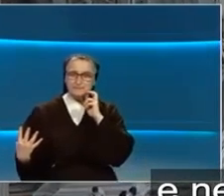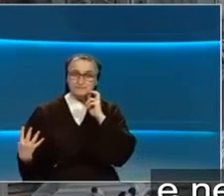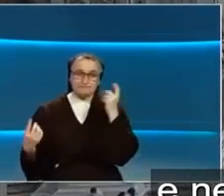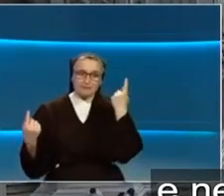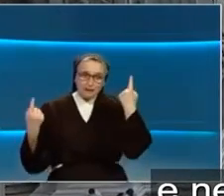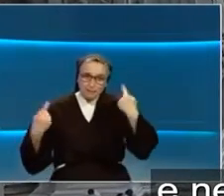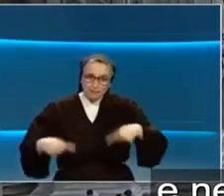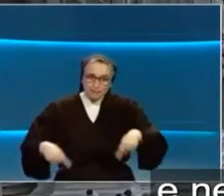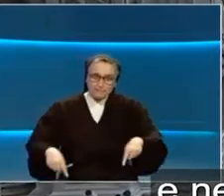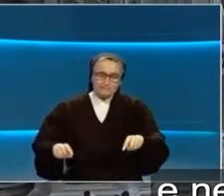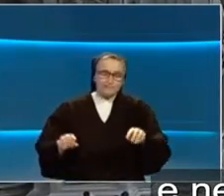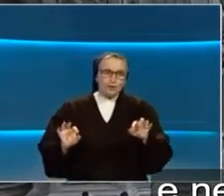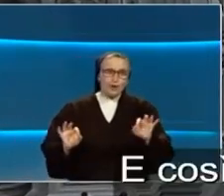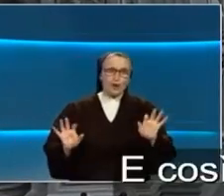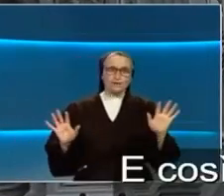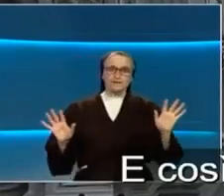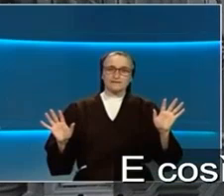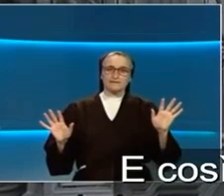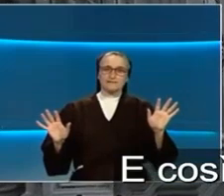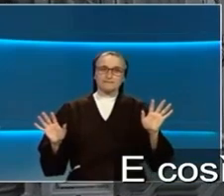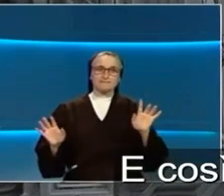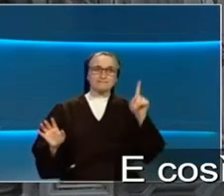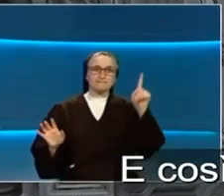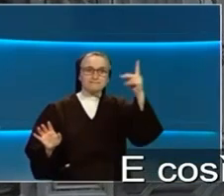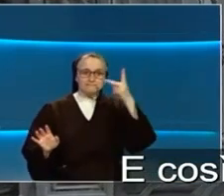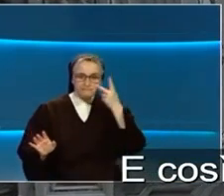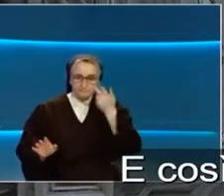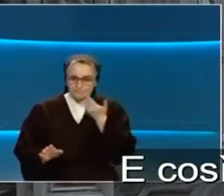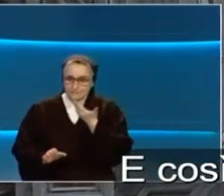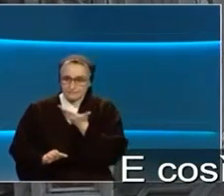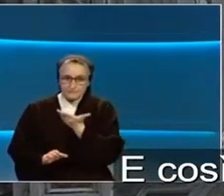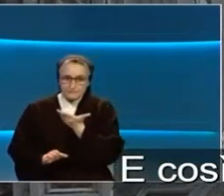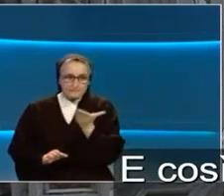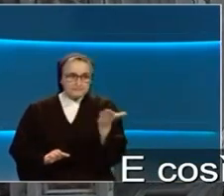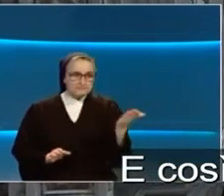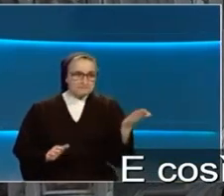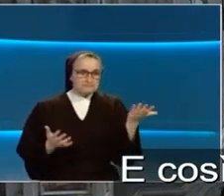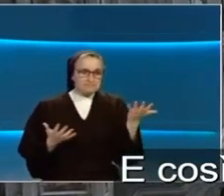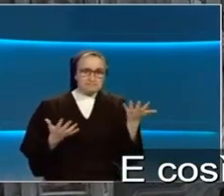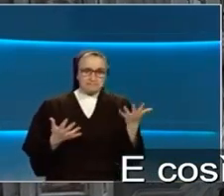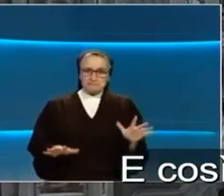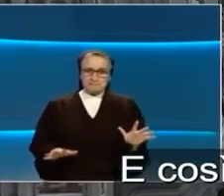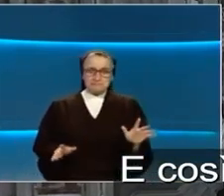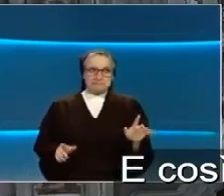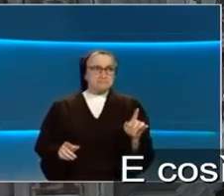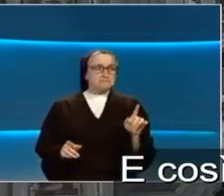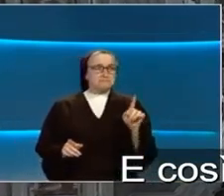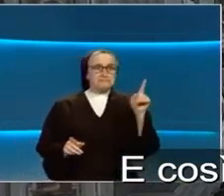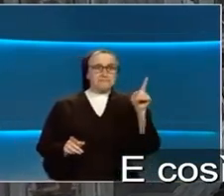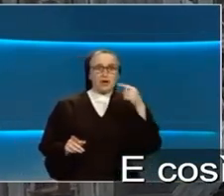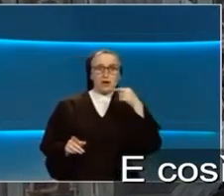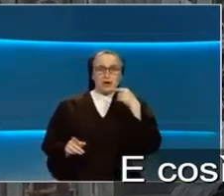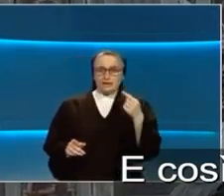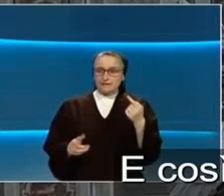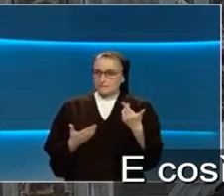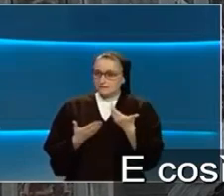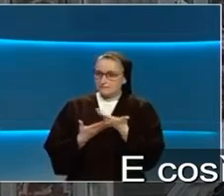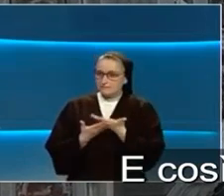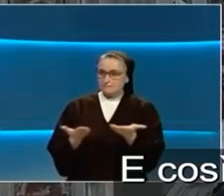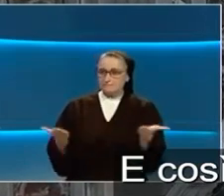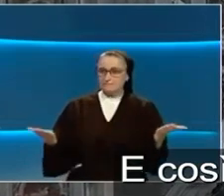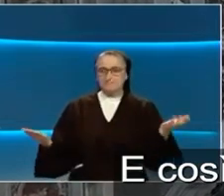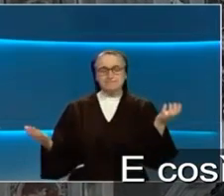E così avvenne. Dio vide quanto aveva fatto, ed ecco,